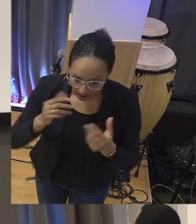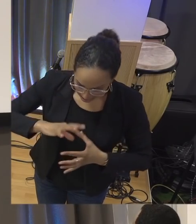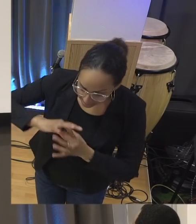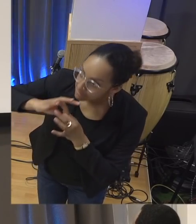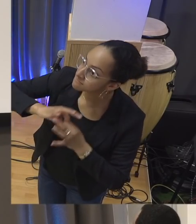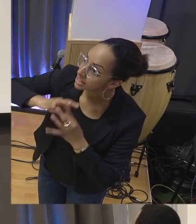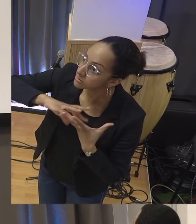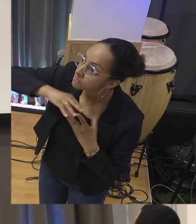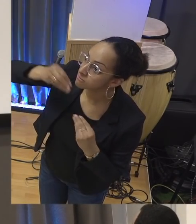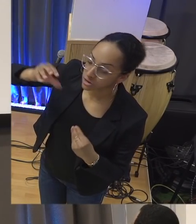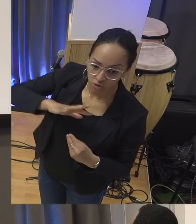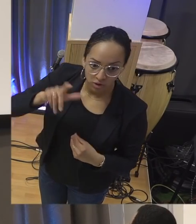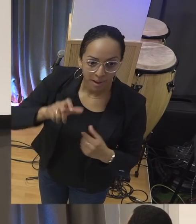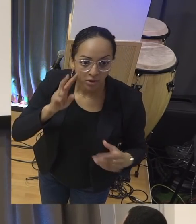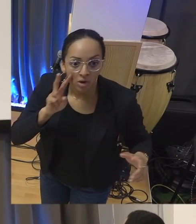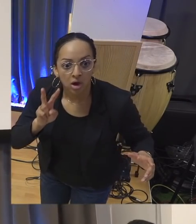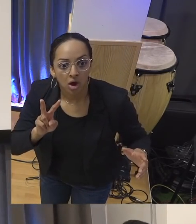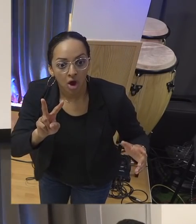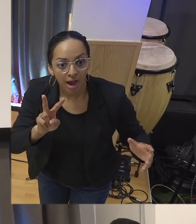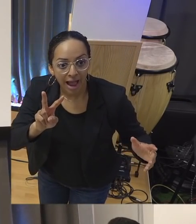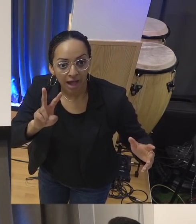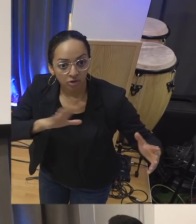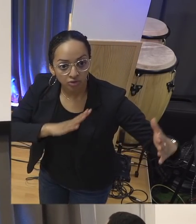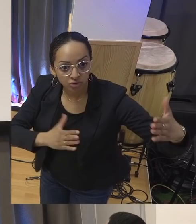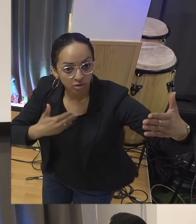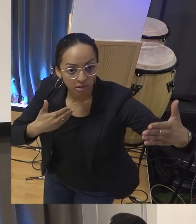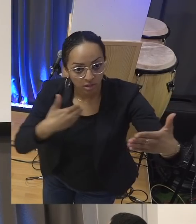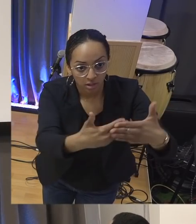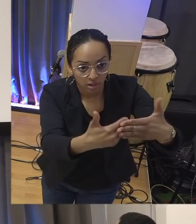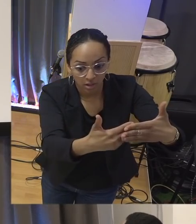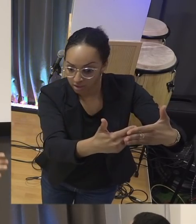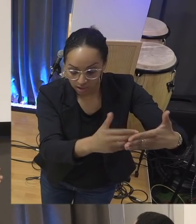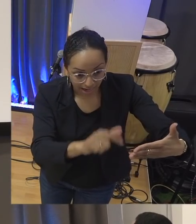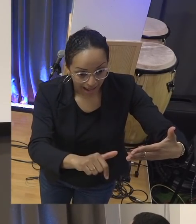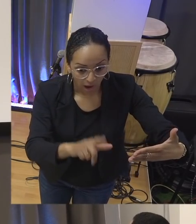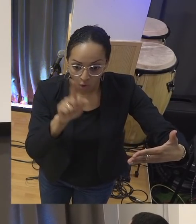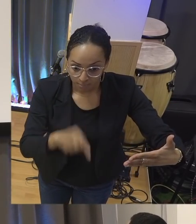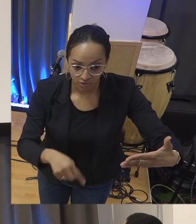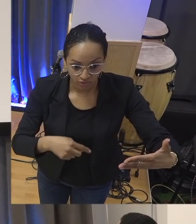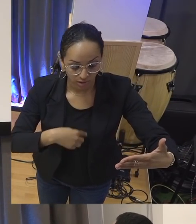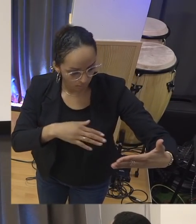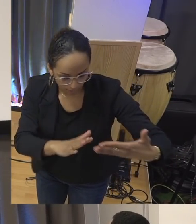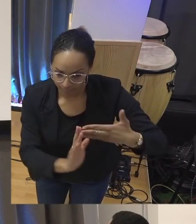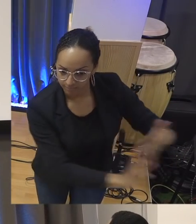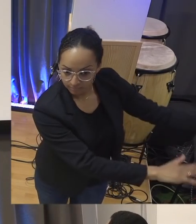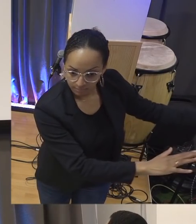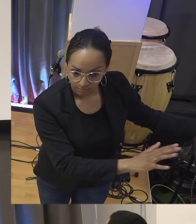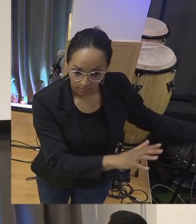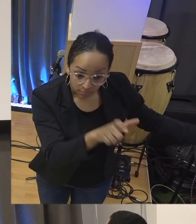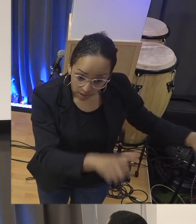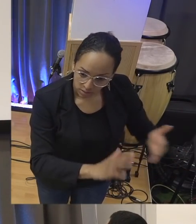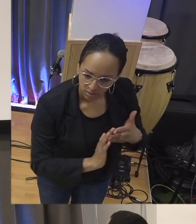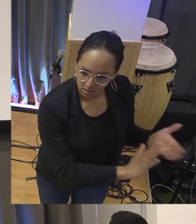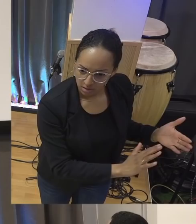spirituelle. Il y en a, ils te regardent, il y a une barrière spirituelle. Parfois, je suis obligé d'écarter les gens spirituellement, les ôter. Si dans